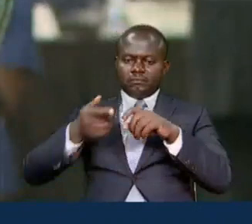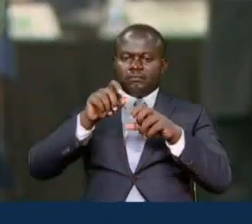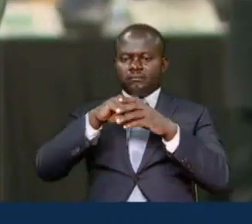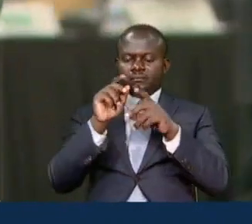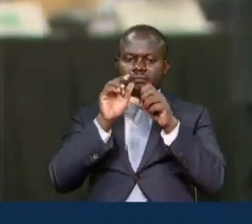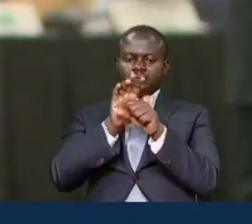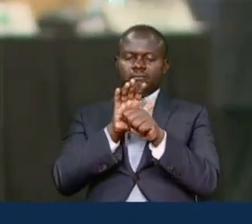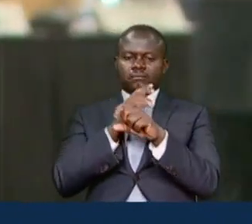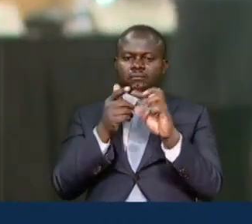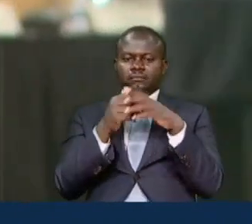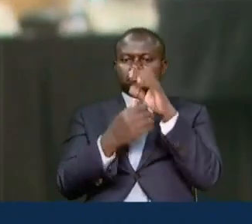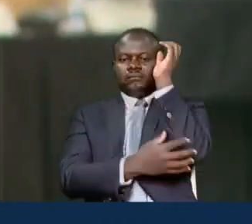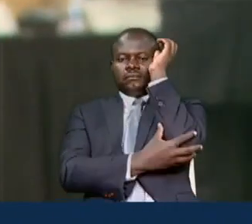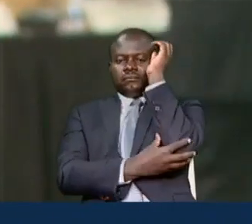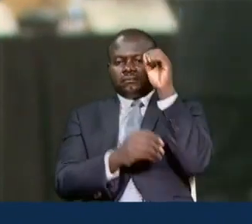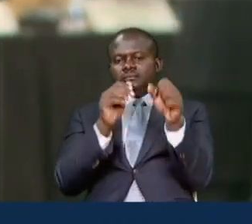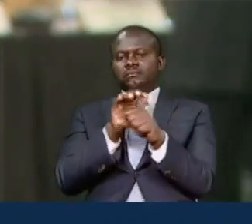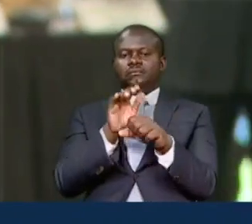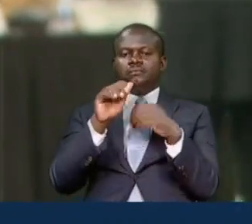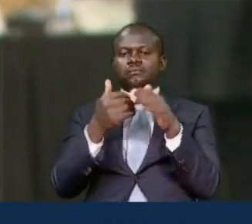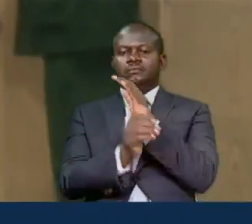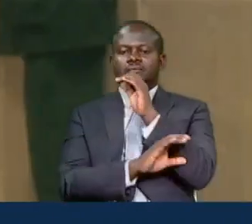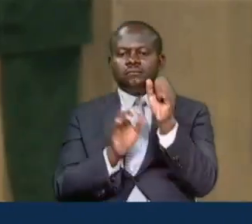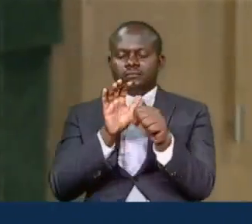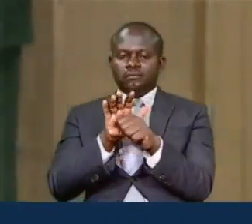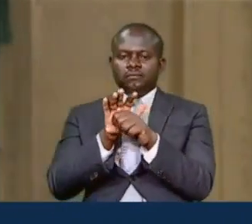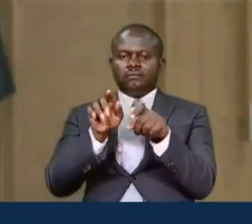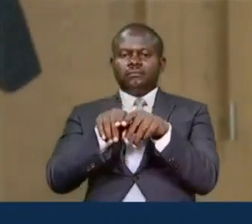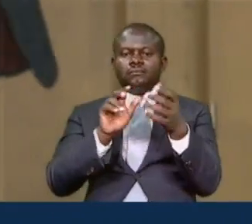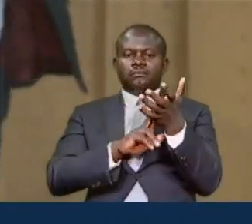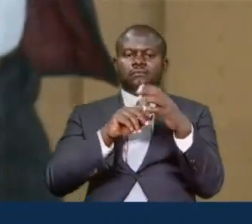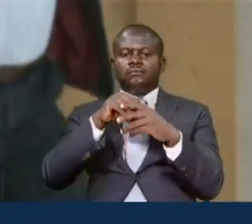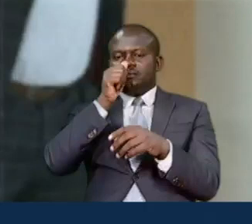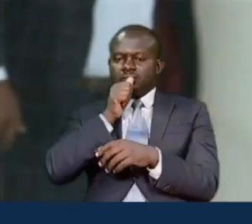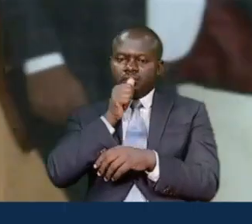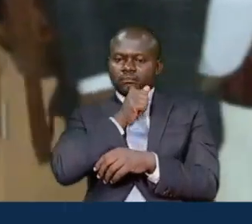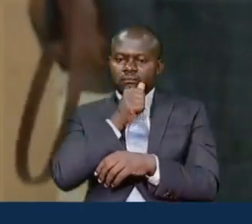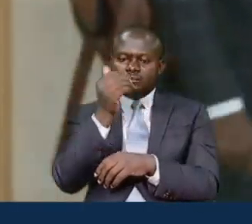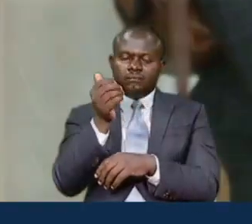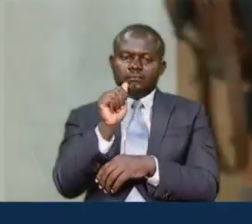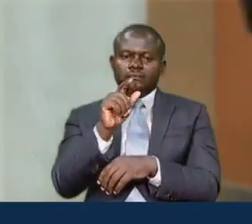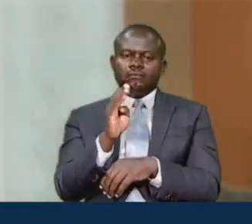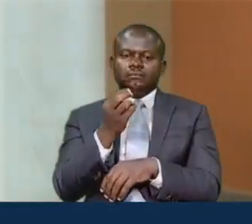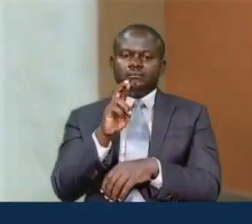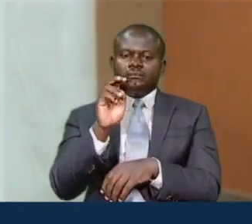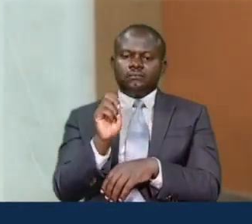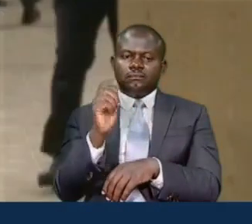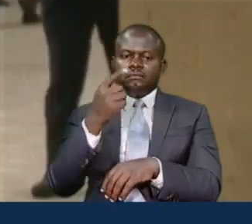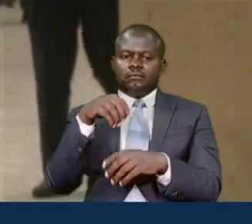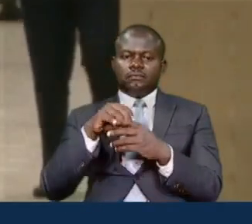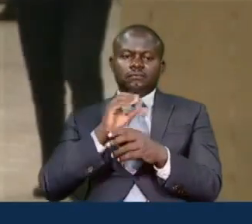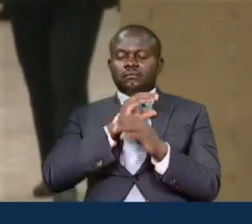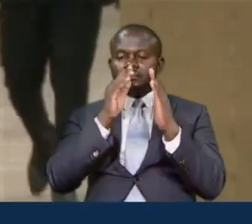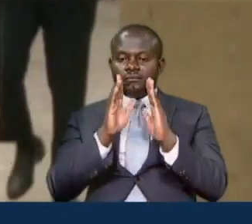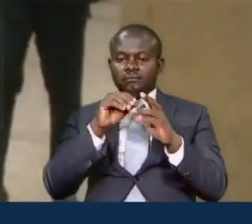benshi ndetse n'ubukene bushegesha benshi mu bihugu byinshi byo muri Afurika nk'uko byemejwe n'abari muri uyu mwiherero. Albert Muchanga n'umwe mu bakomiseri bitabiriye